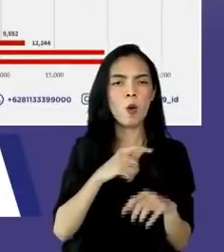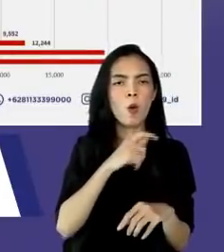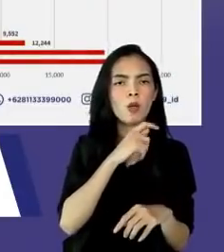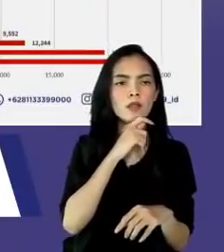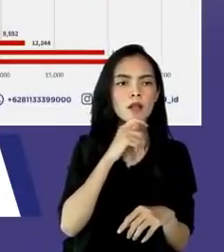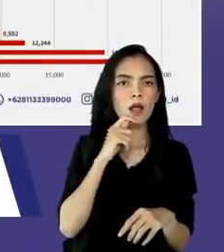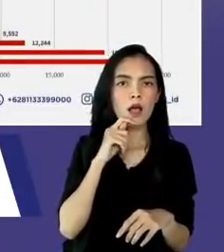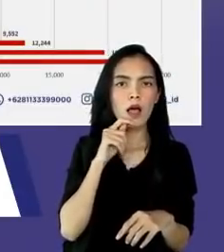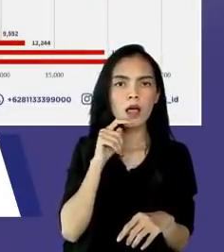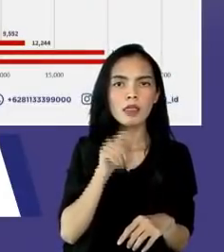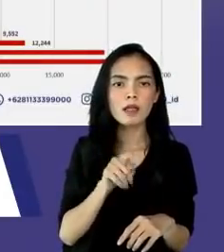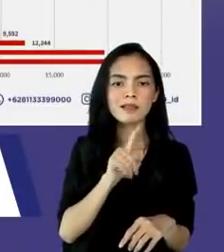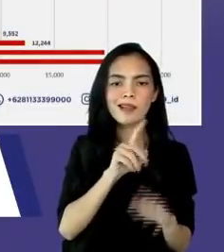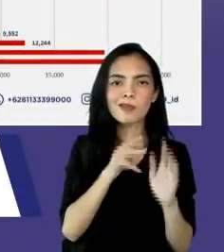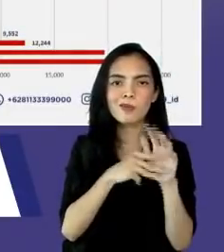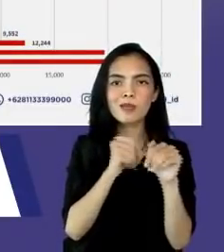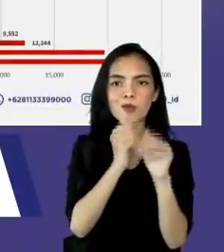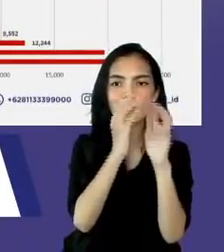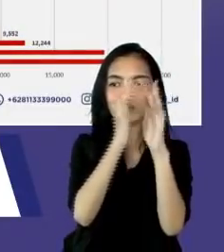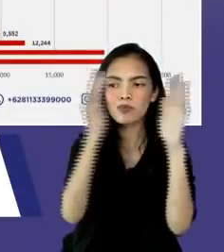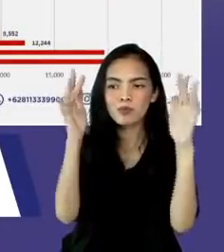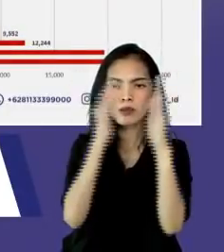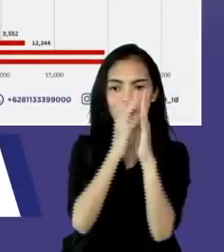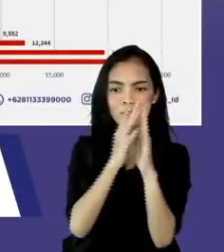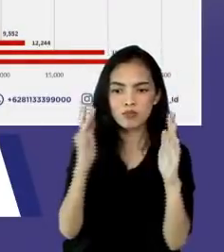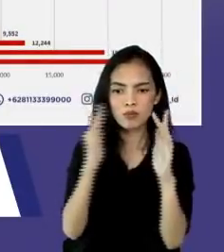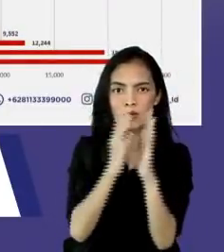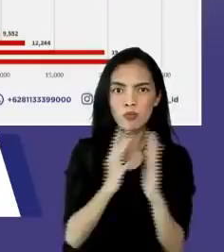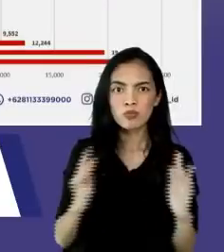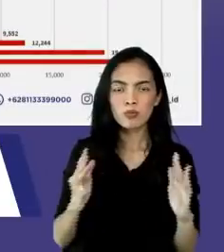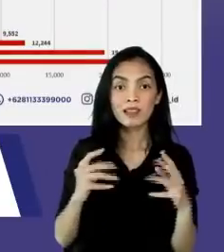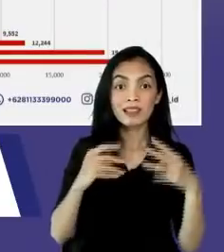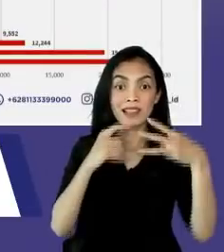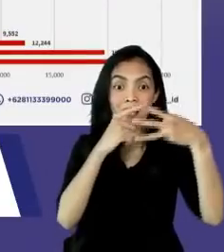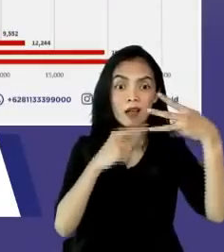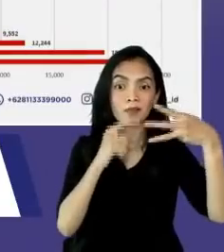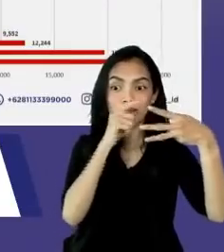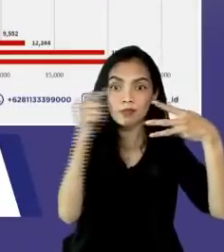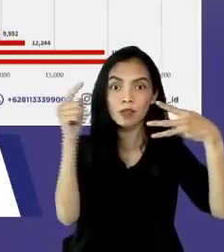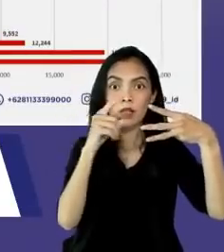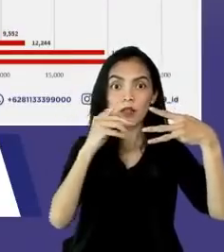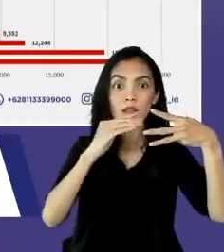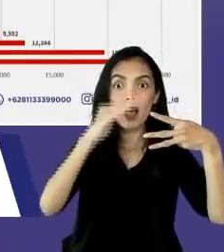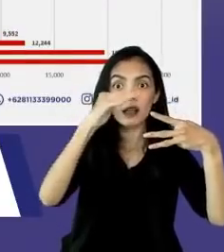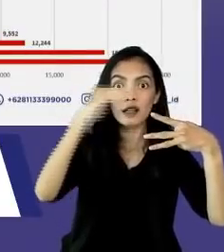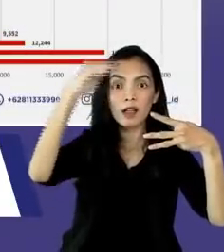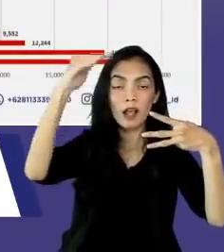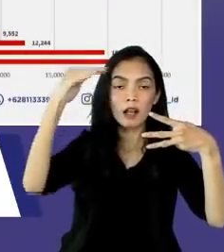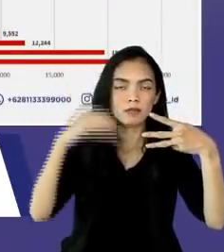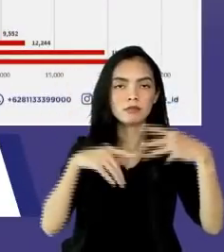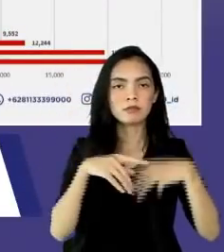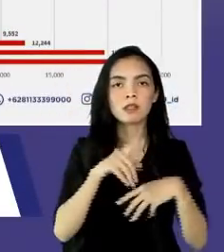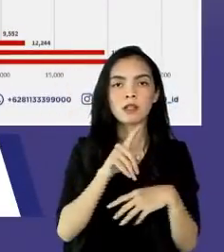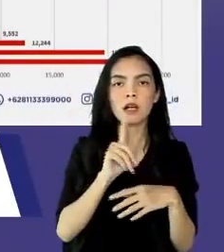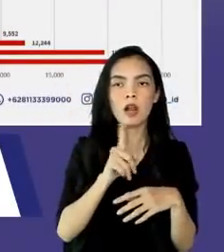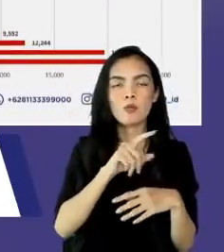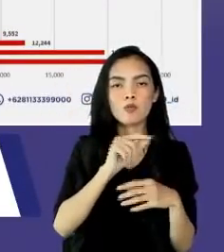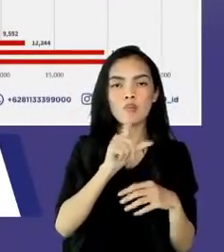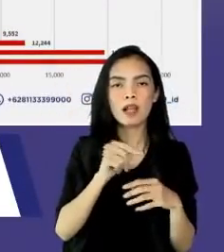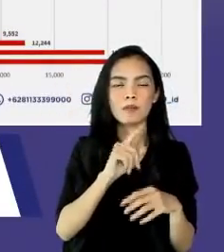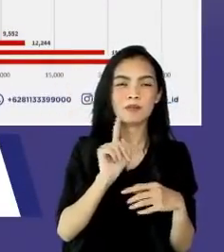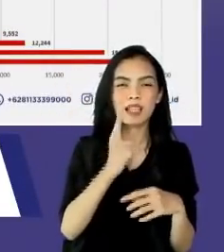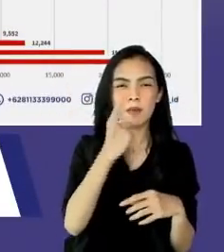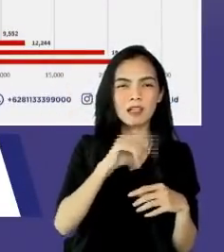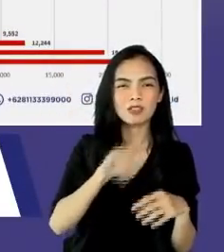pekan terjadi kenaikan jumlah kematian mingguan. Jadi kalau kita lihat di bar yang berwarna kuning, misalnya di pekan pertama Juli jumlah kematian